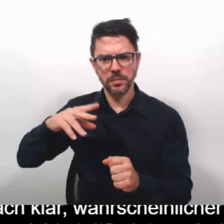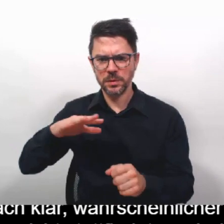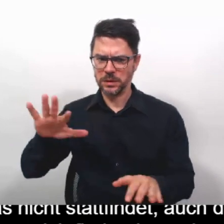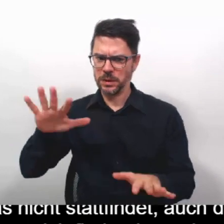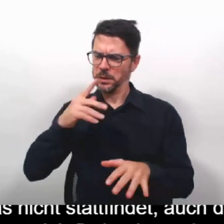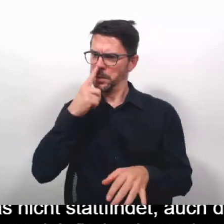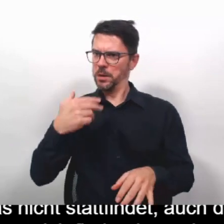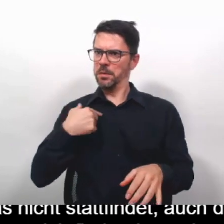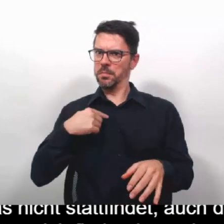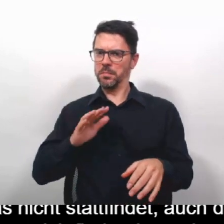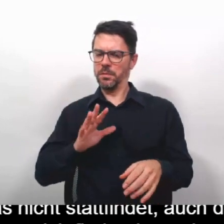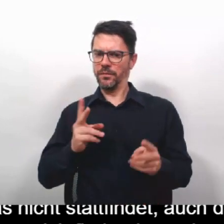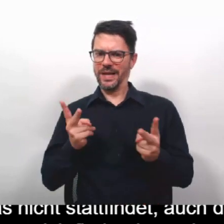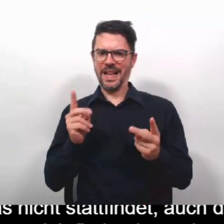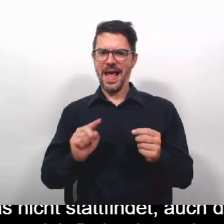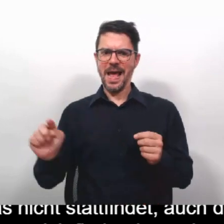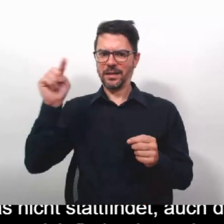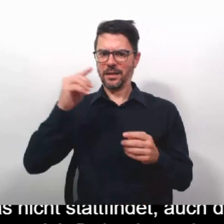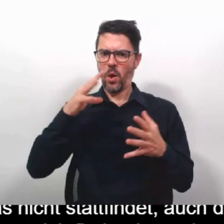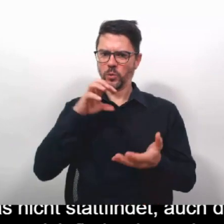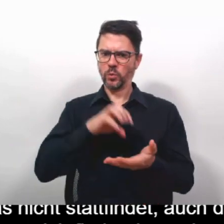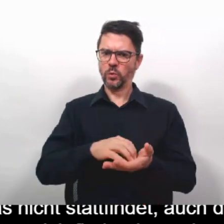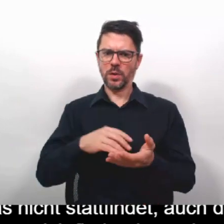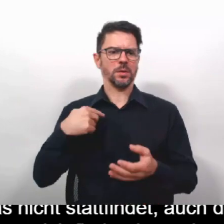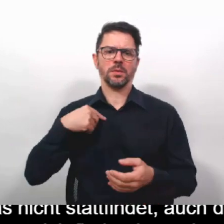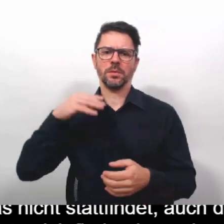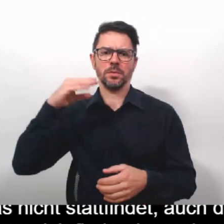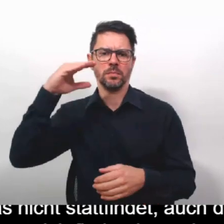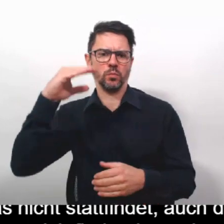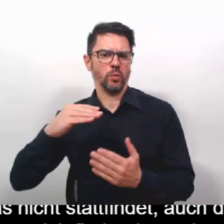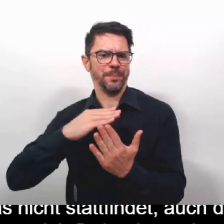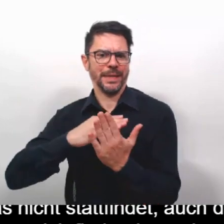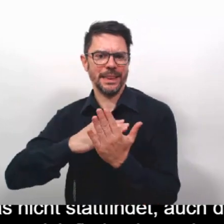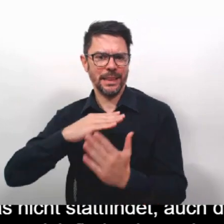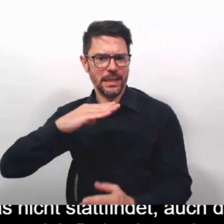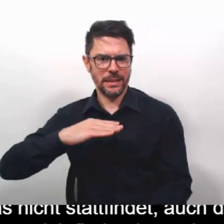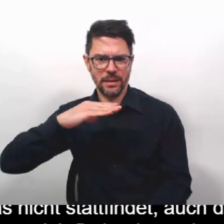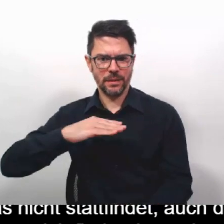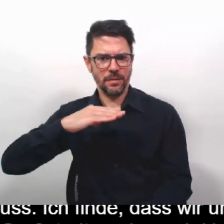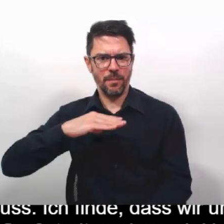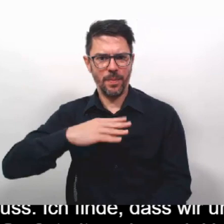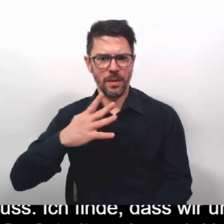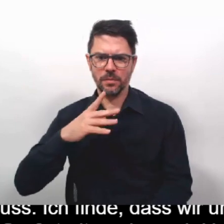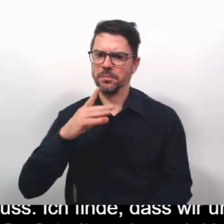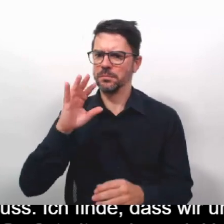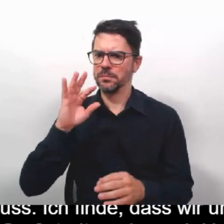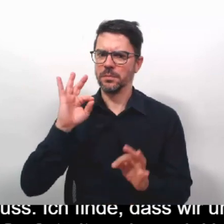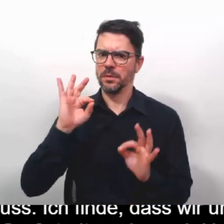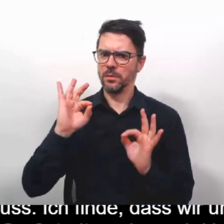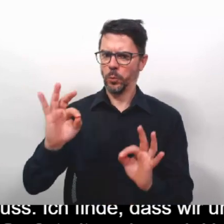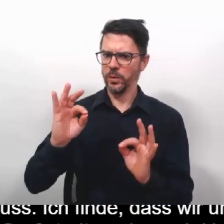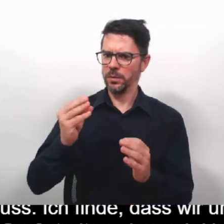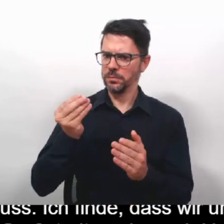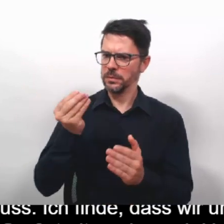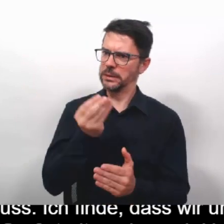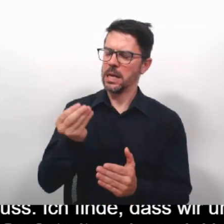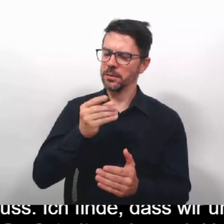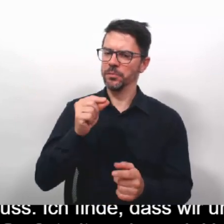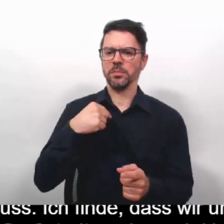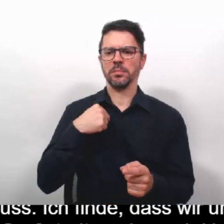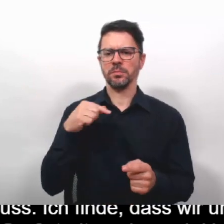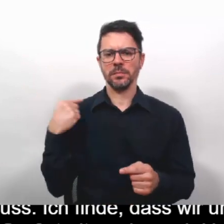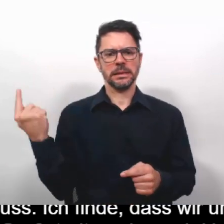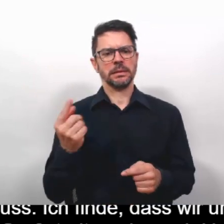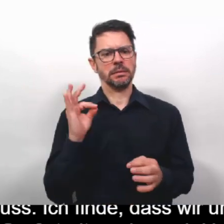faktisch oder rein rechtlich ist es natürlich so, dass man trotz der Ausgangsbeschränkungen, die Berchtesgaden verhängt hat, seiner Arbeit natürlich